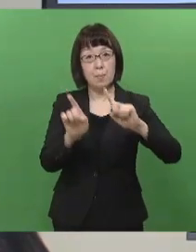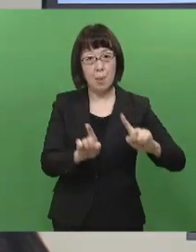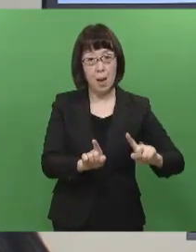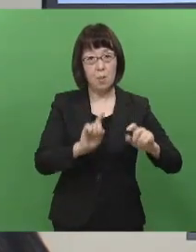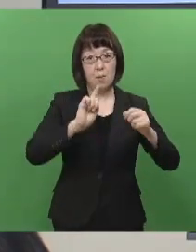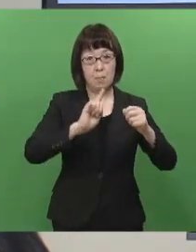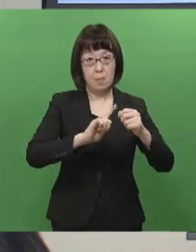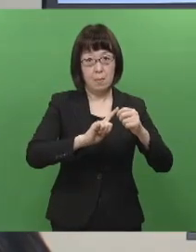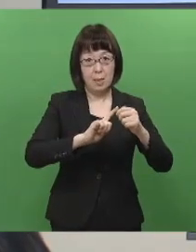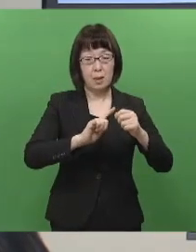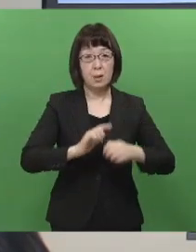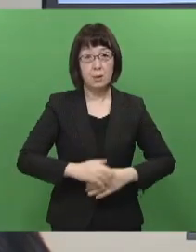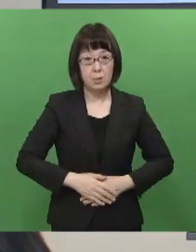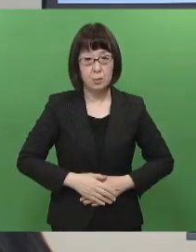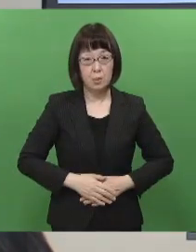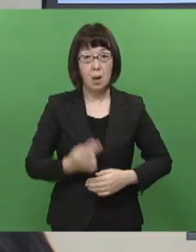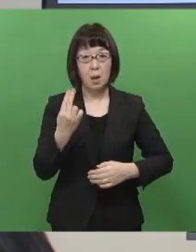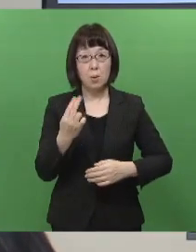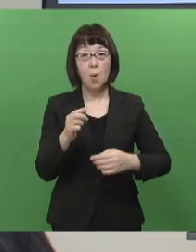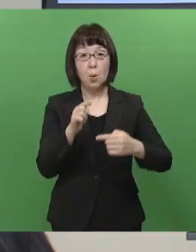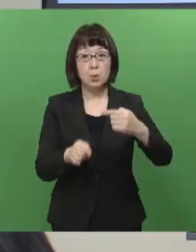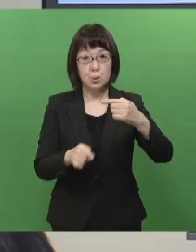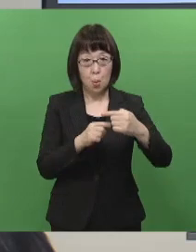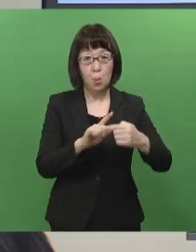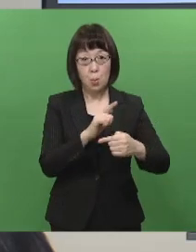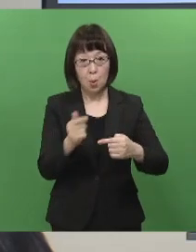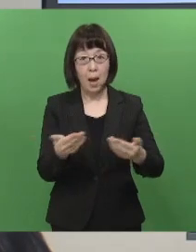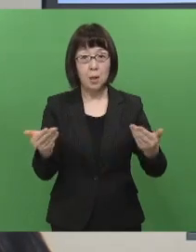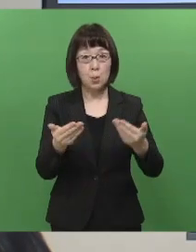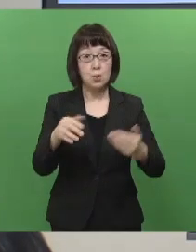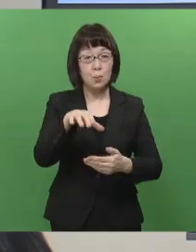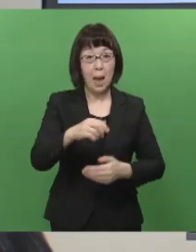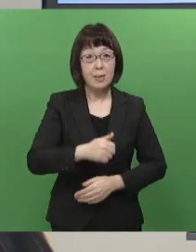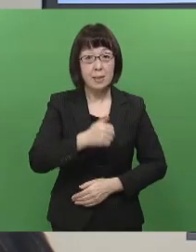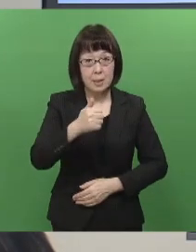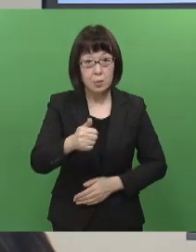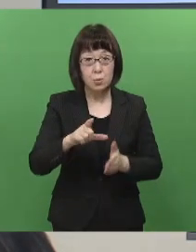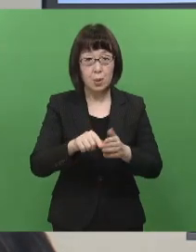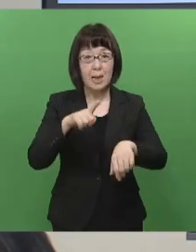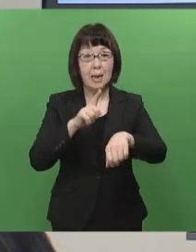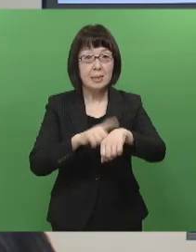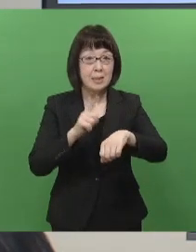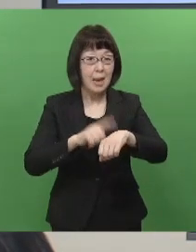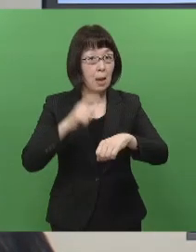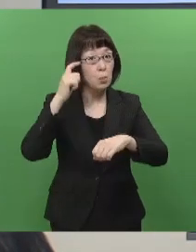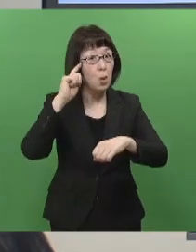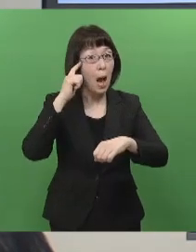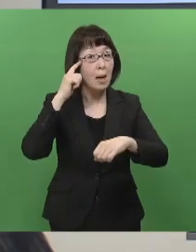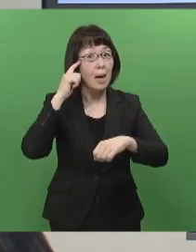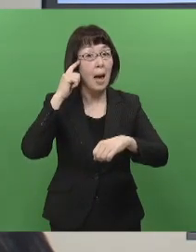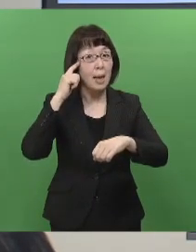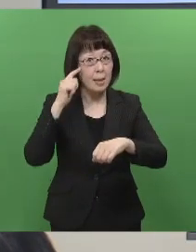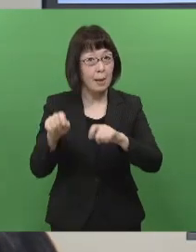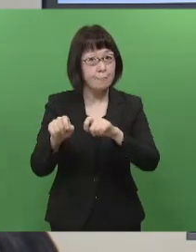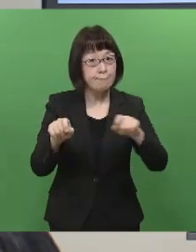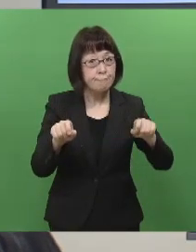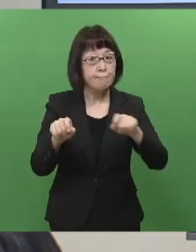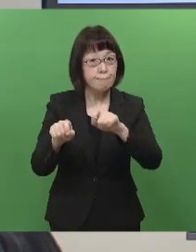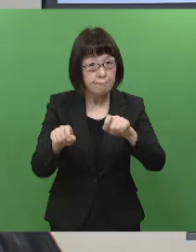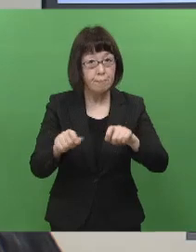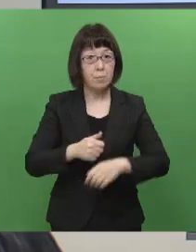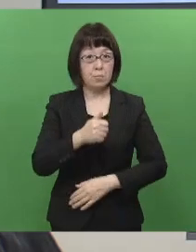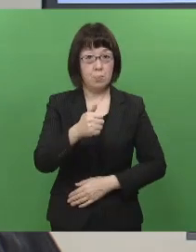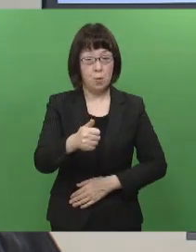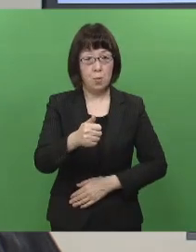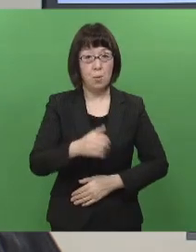で、出勤する場合にはオフピーク通勤といたします。 さらに感染症対策に従事する